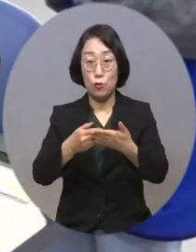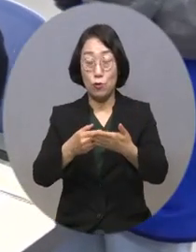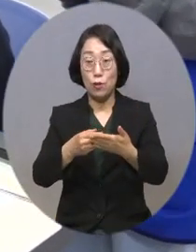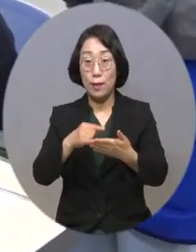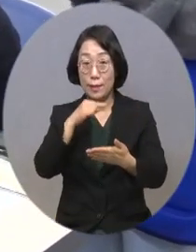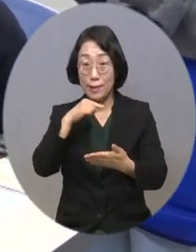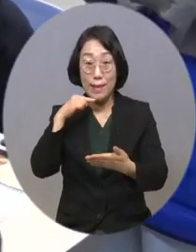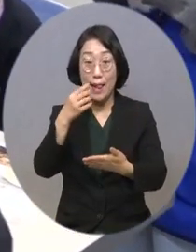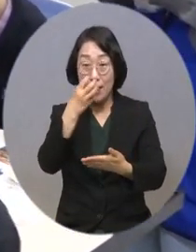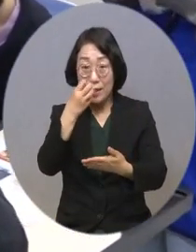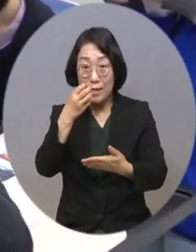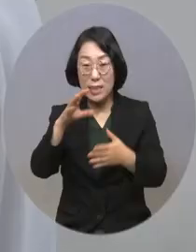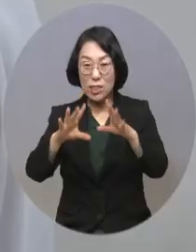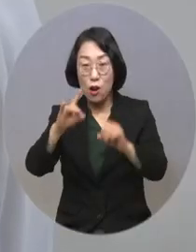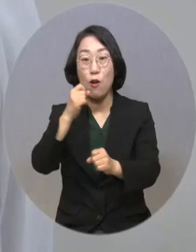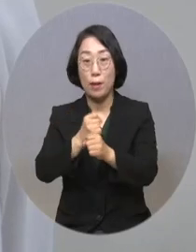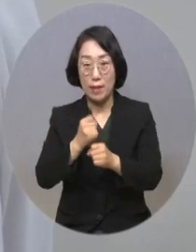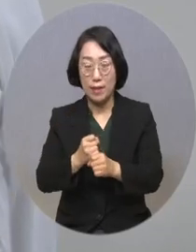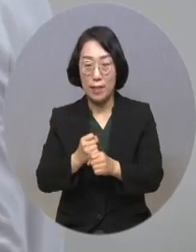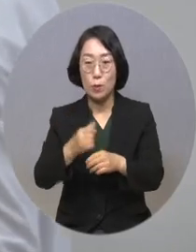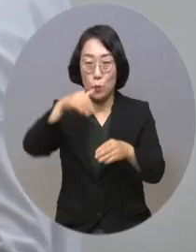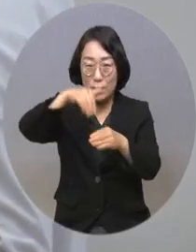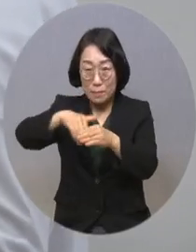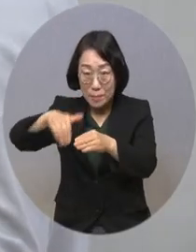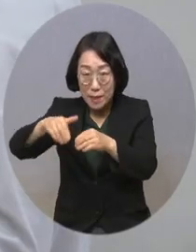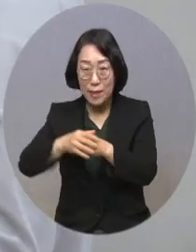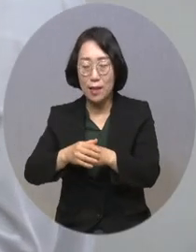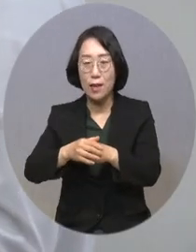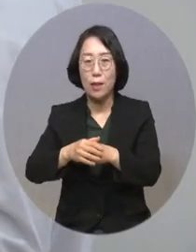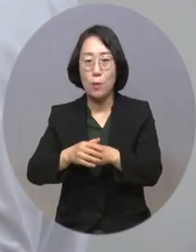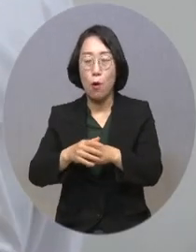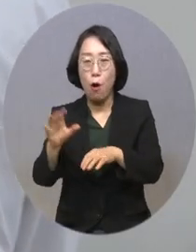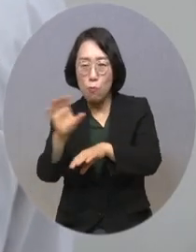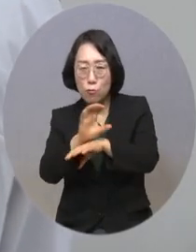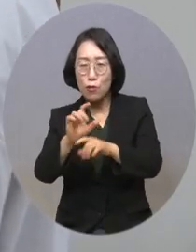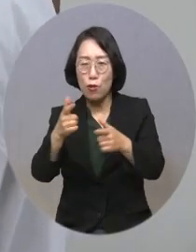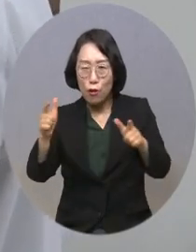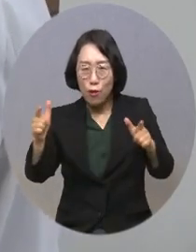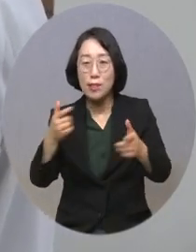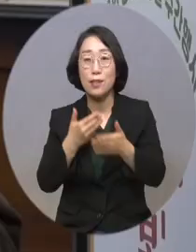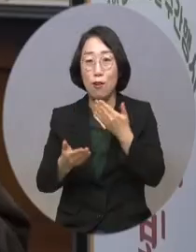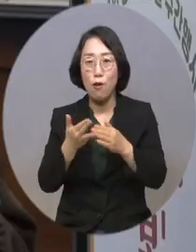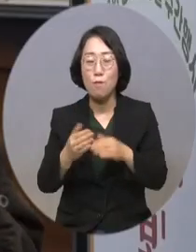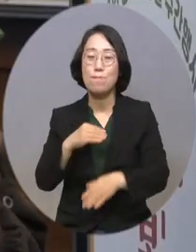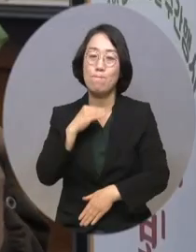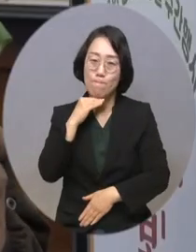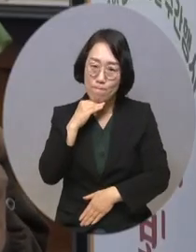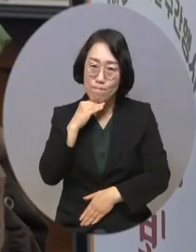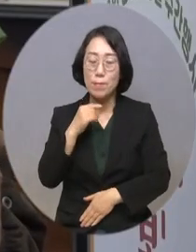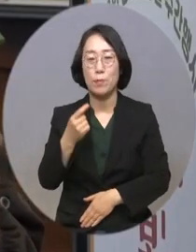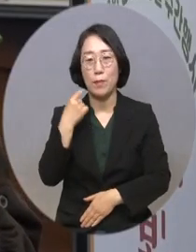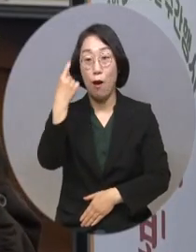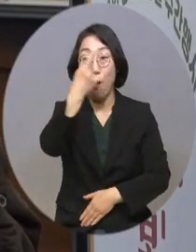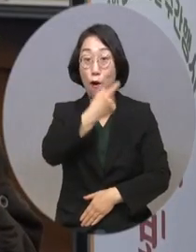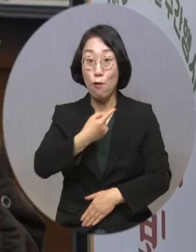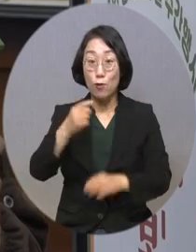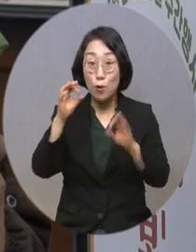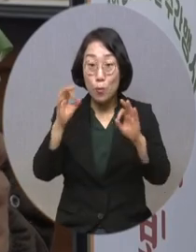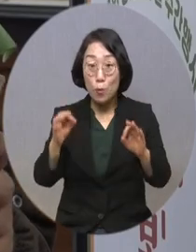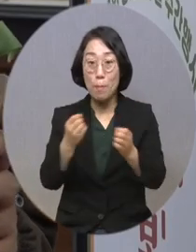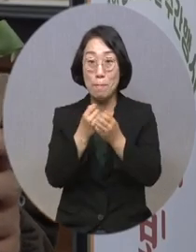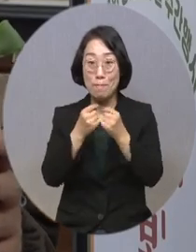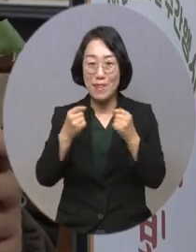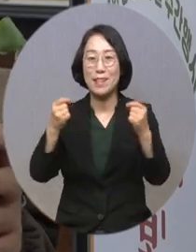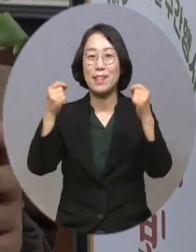만들기, 새싹 심기, 코딩 등 참여할 체험에 줄을 서서 기다립니다. 체험하는 얼굴에는 밝은